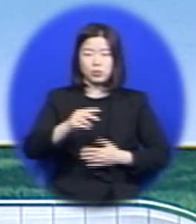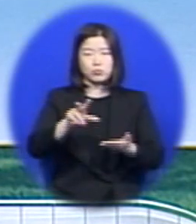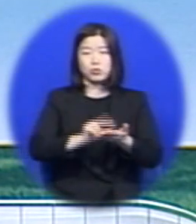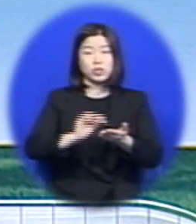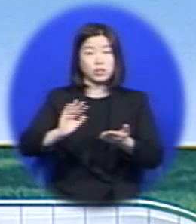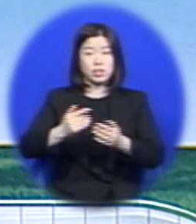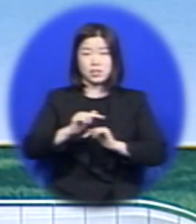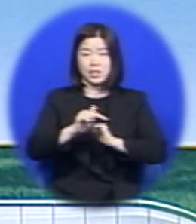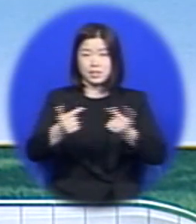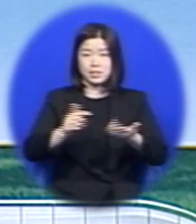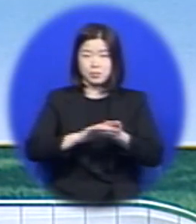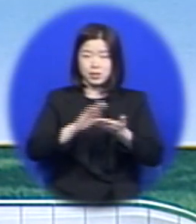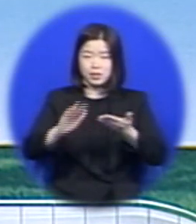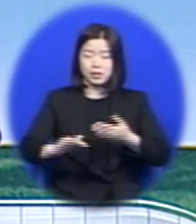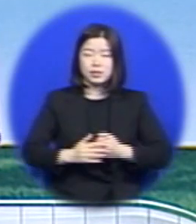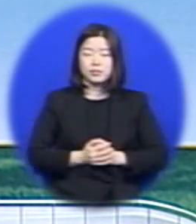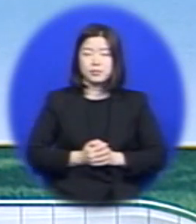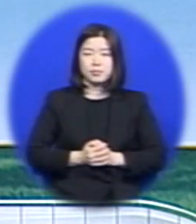않습니다.